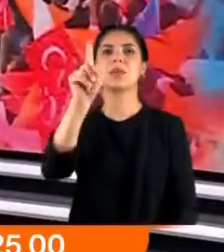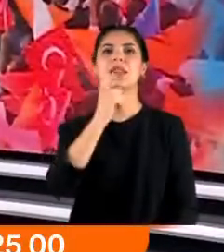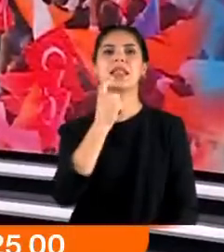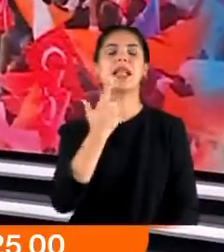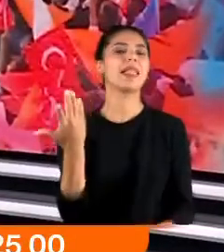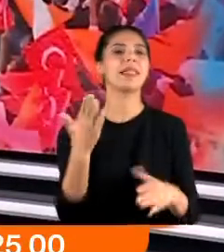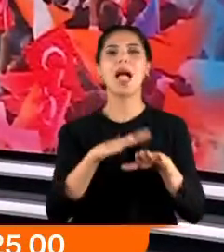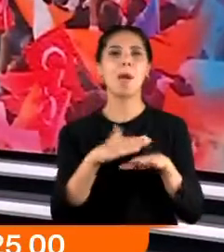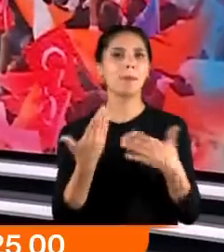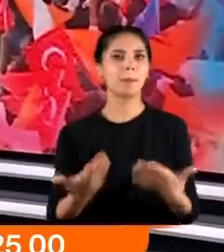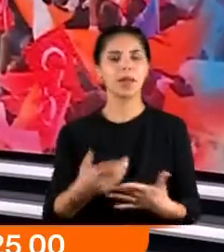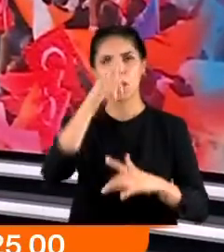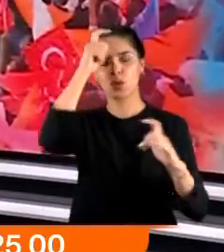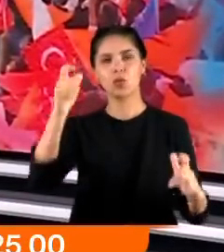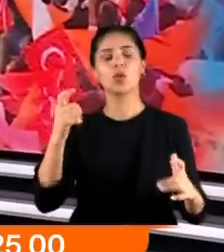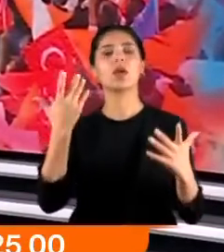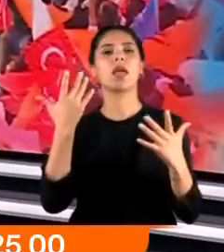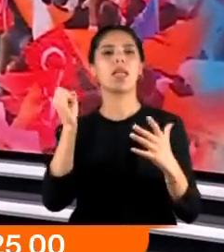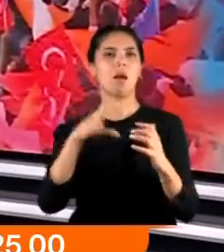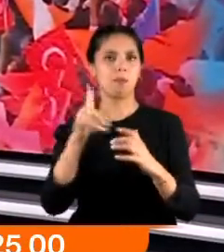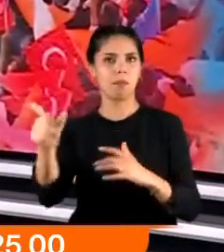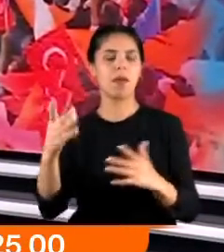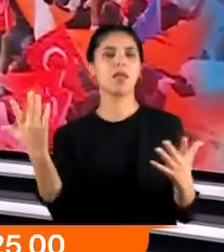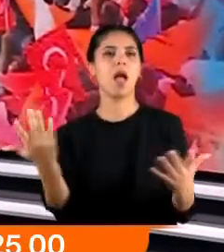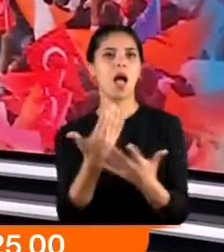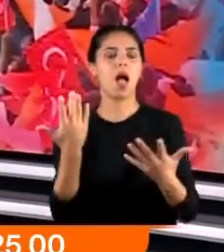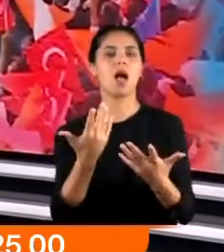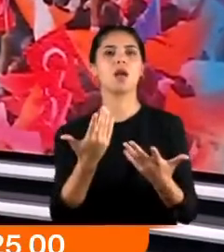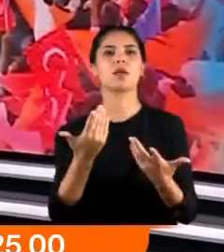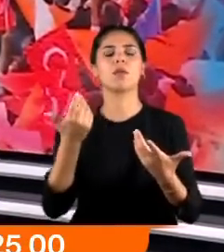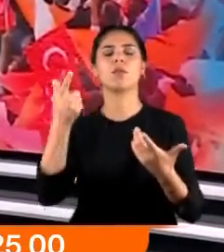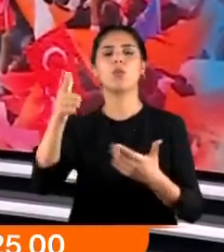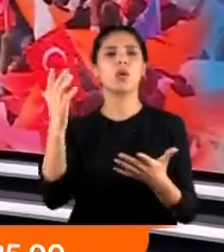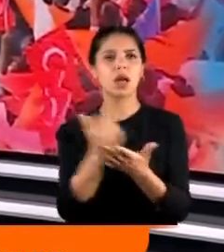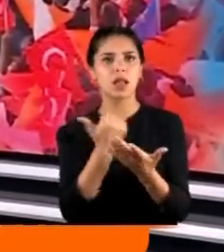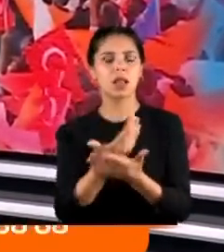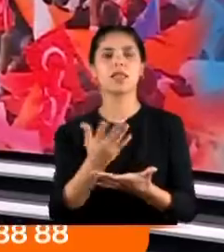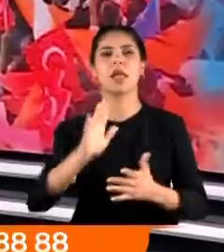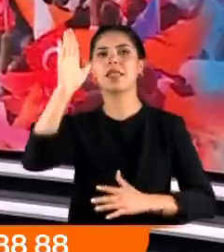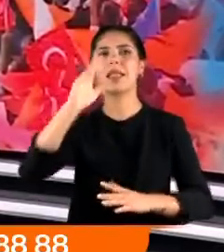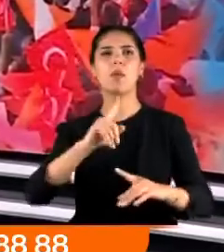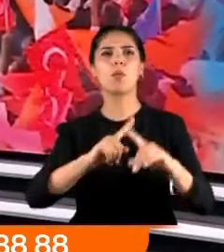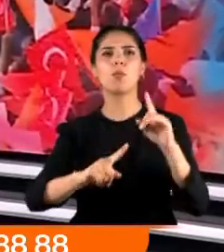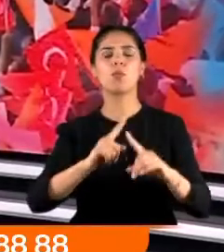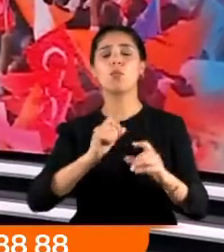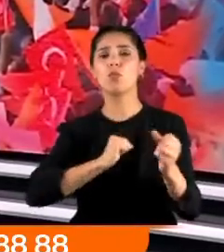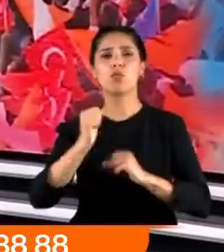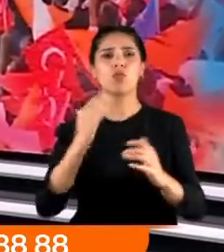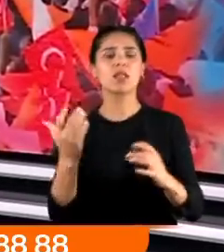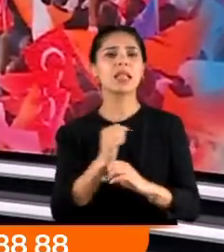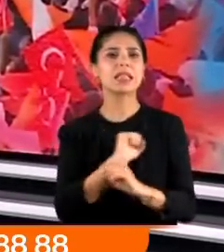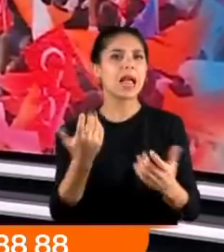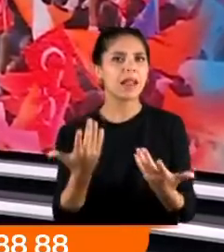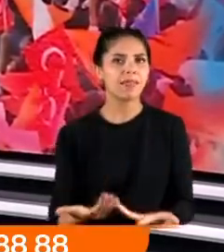21 yıla neler sığdı? Türkiye ve elbette AK Parti hangi badireleri atlattı? Ülkenin demokratikleşme mücadelesinde nasıl zorluklar